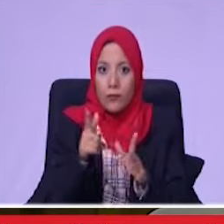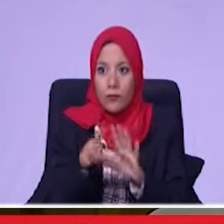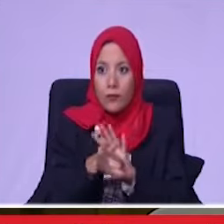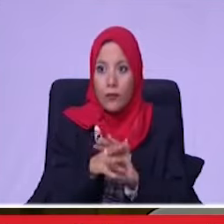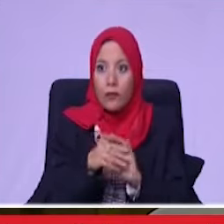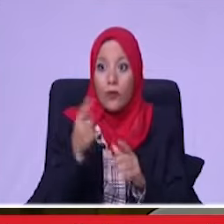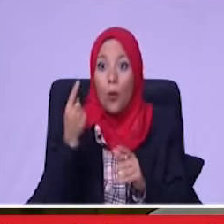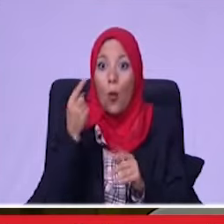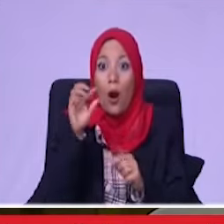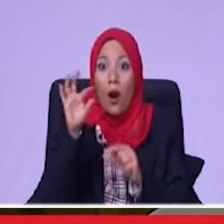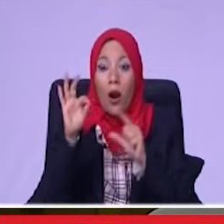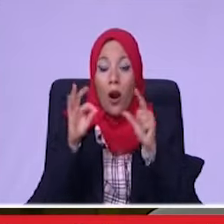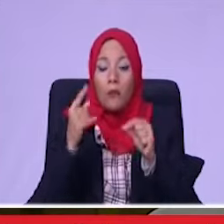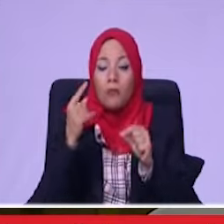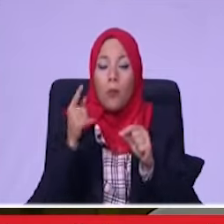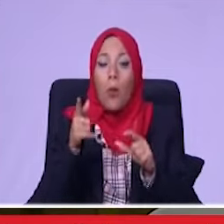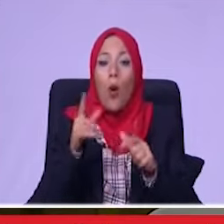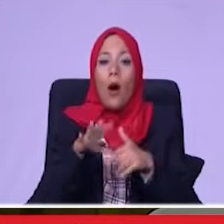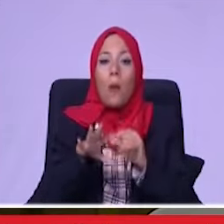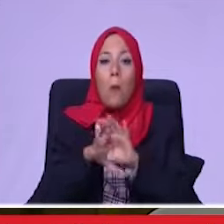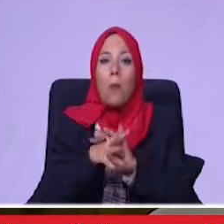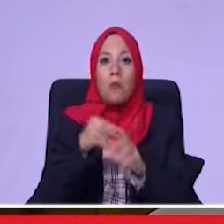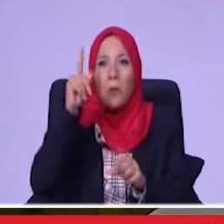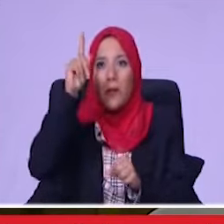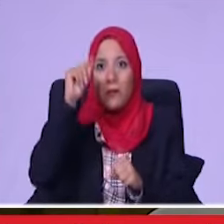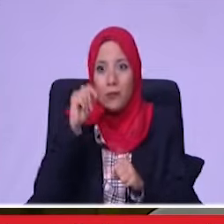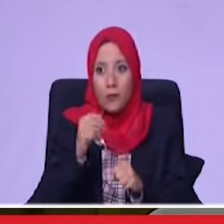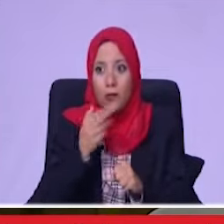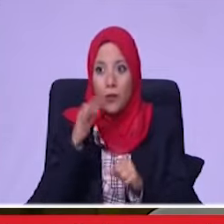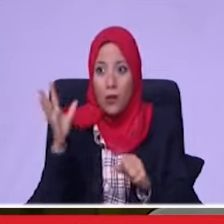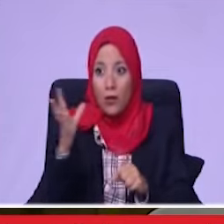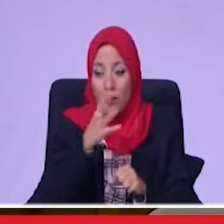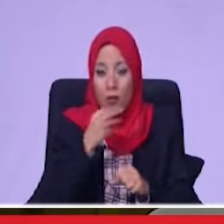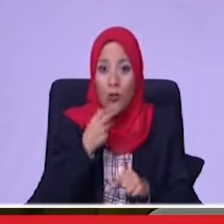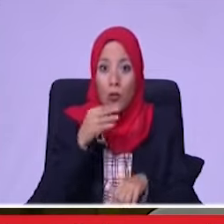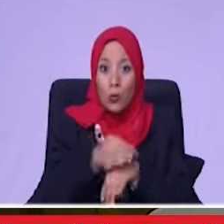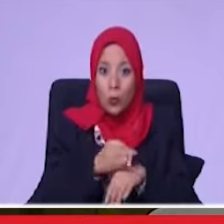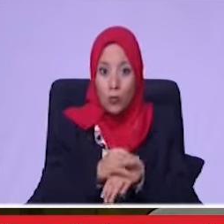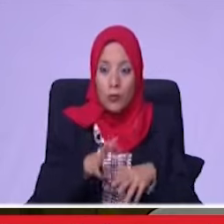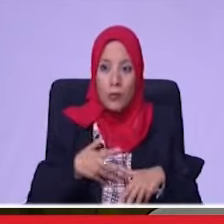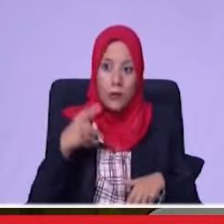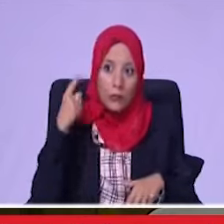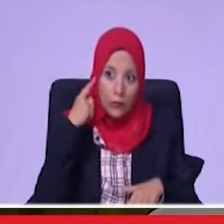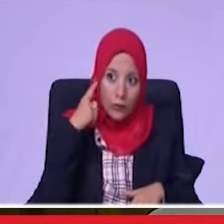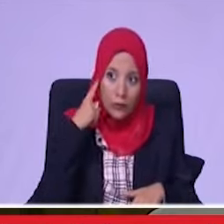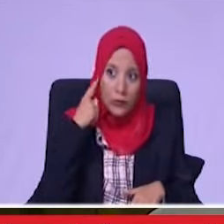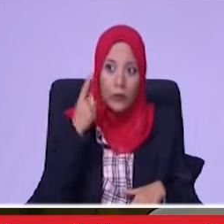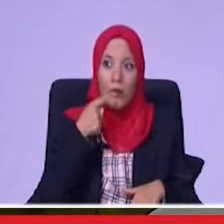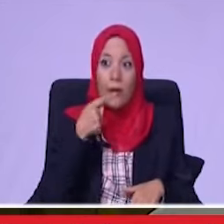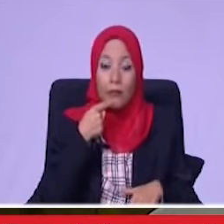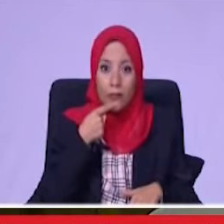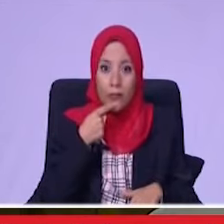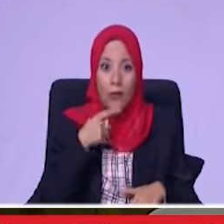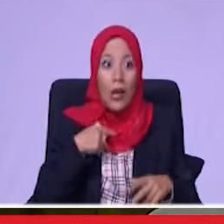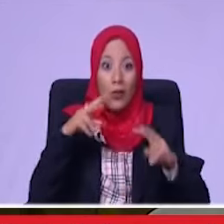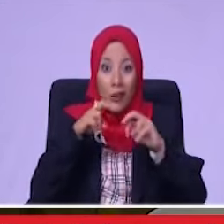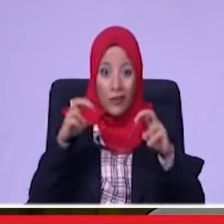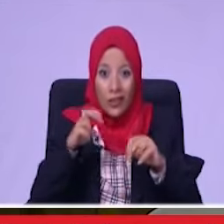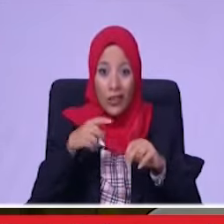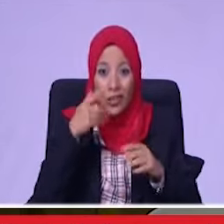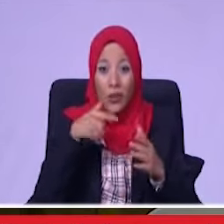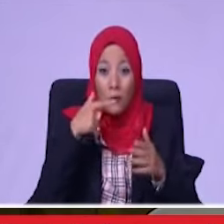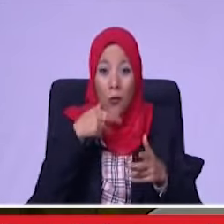حالة معجزة. إذا في أي طبيب أنف أذن وحنجرة، أي طبيب عنده تفسير لهذه الحالة